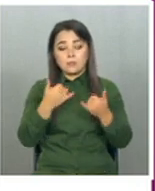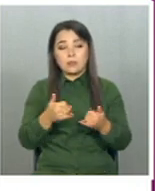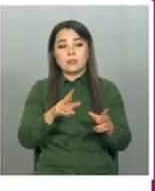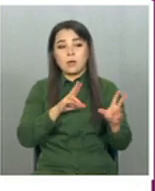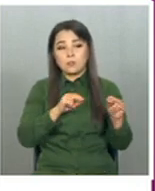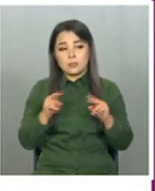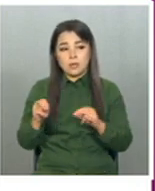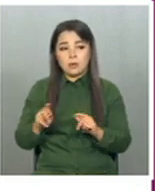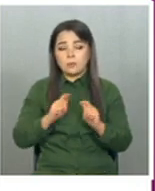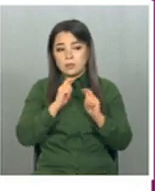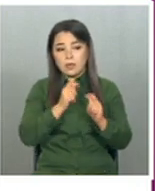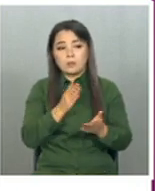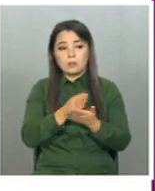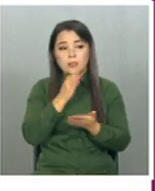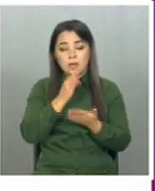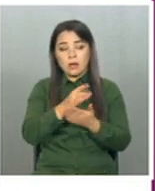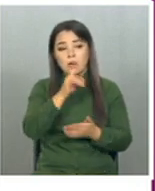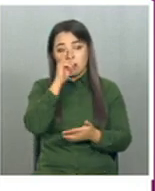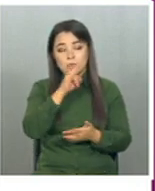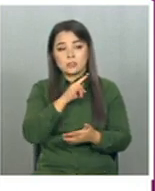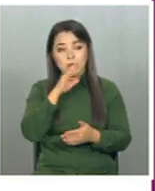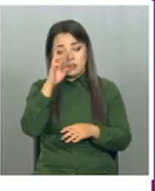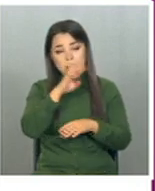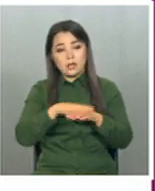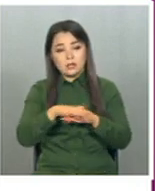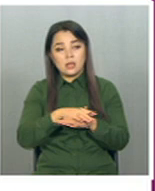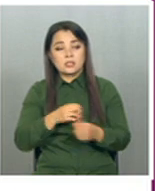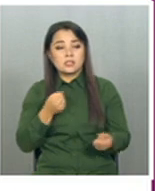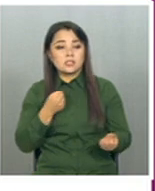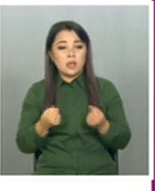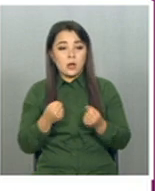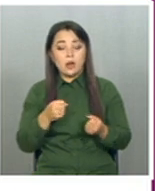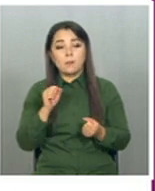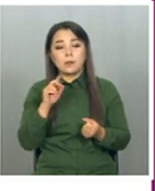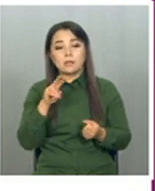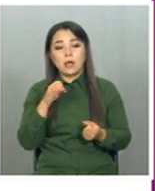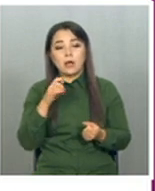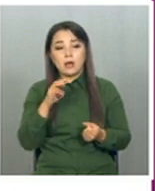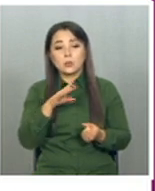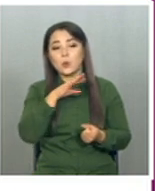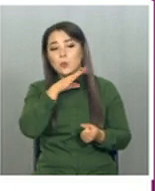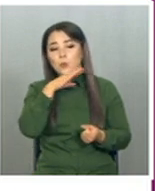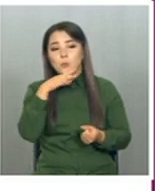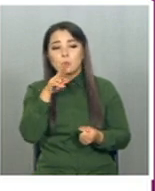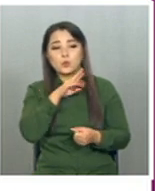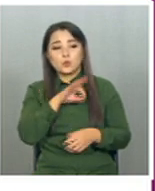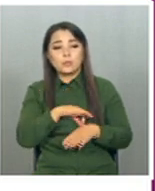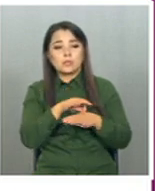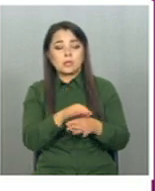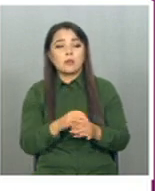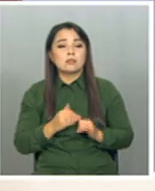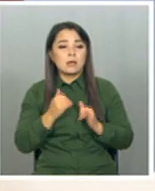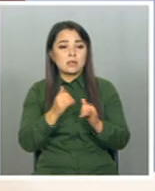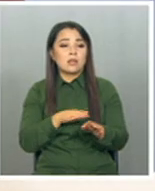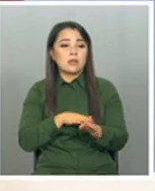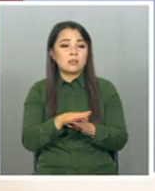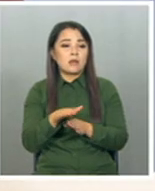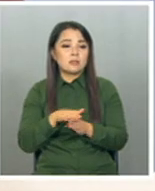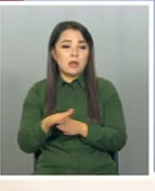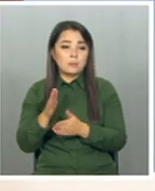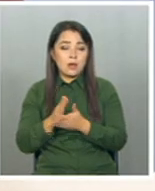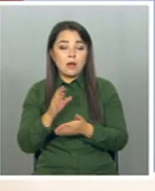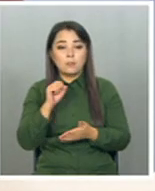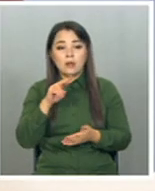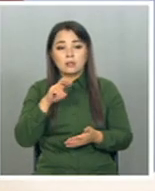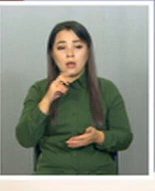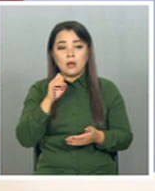айтады. Қазақ елінің нығайту жолында Абылай хан көп деген жұмыстар атқарды. Абылай